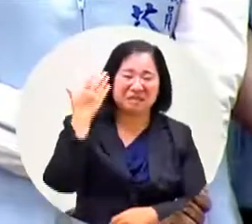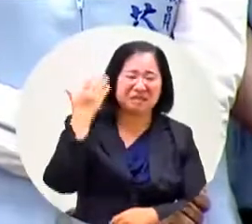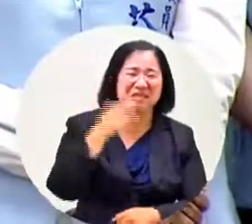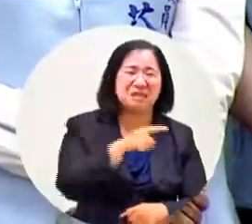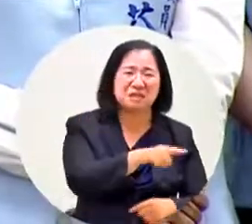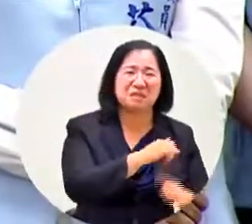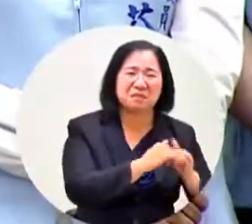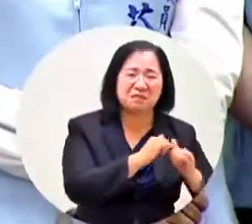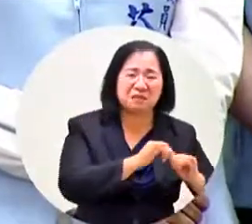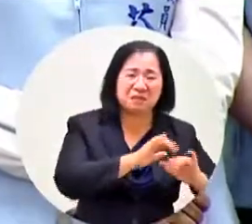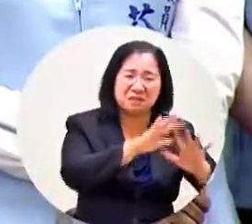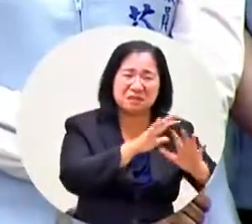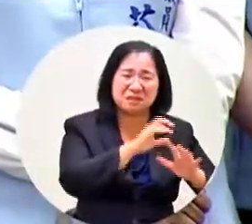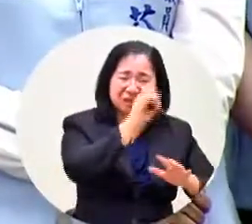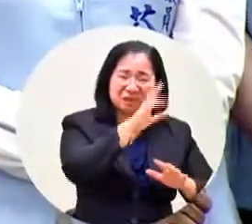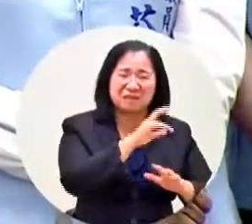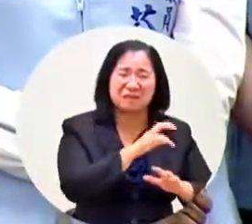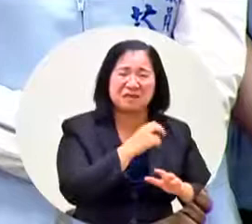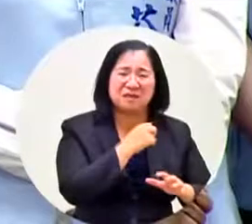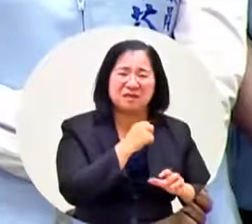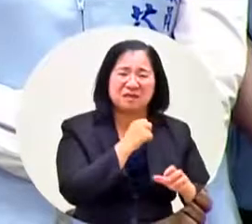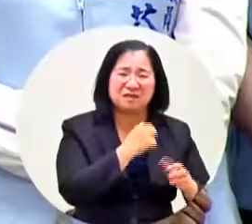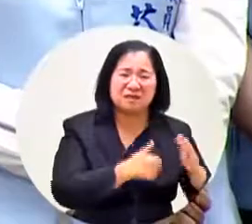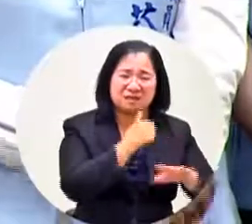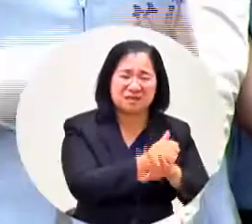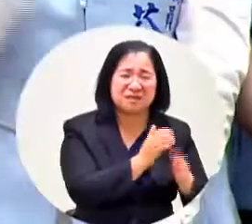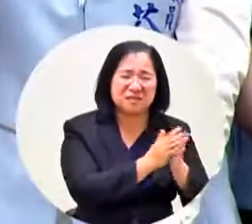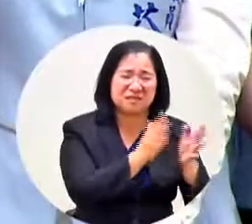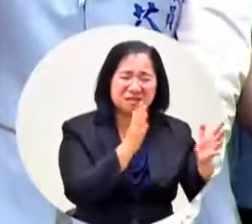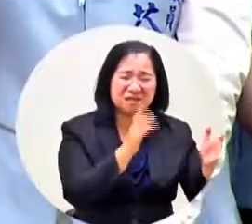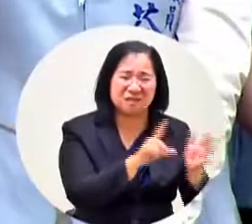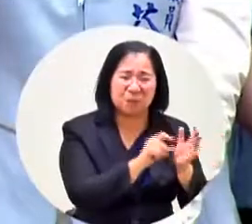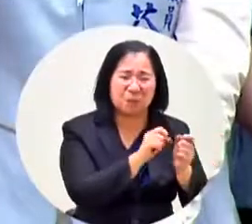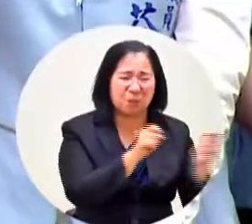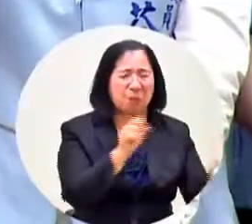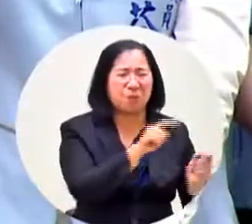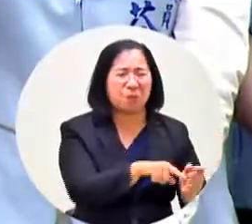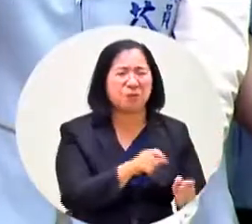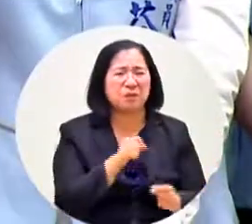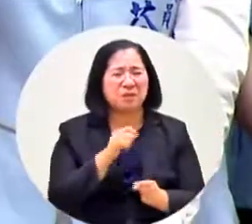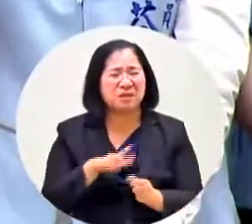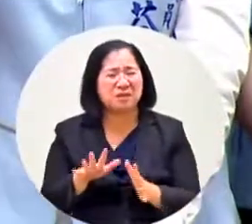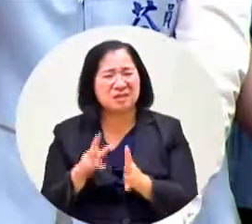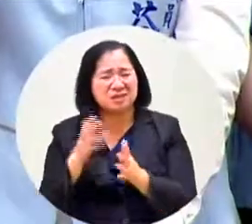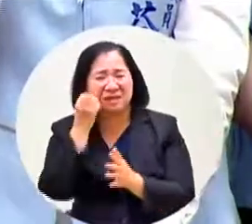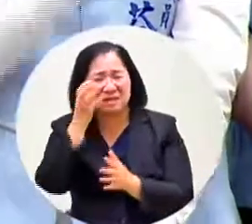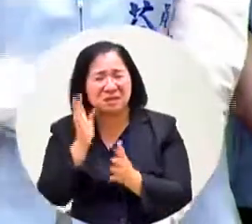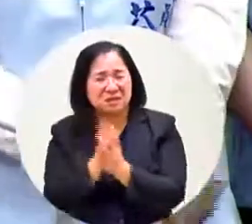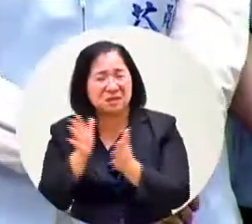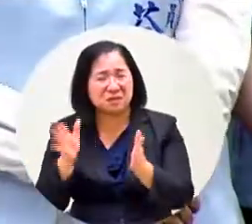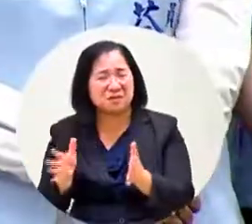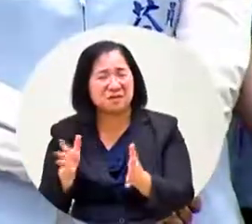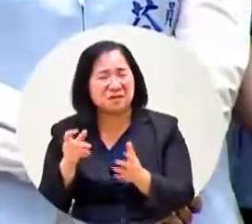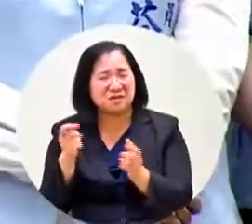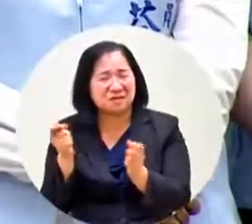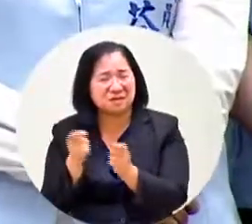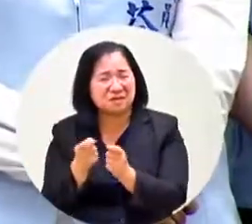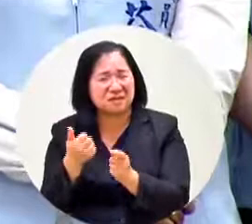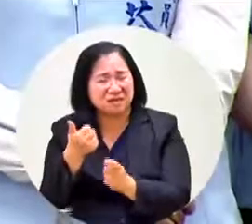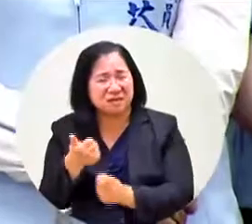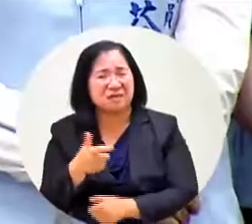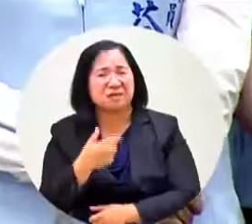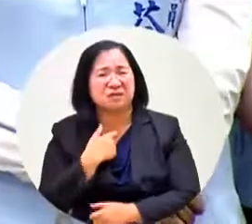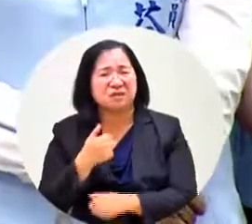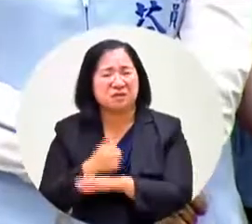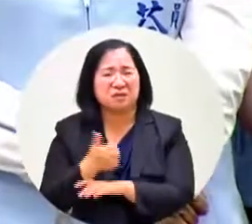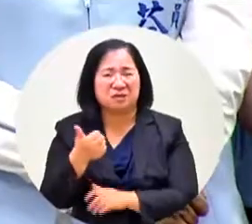民，咱来监督市政府。今日韩国瑜若做了无好，你来甲质询，阮拢